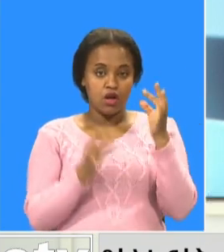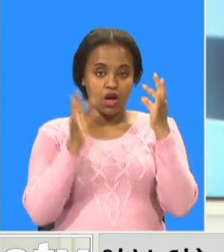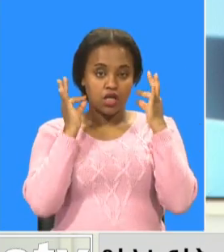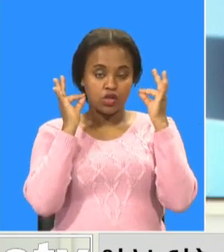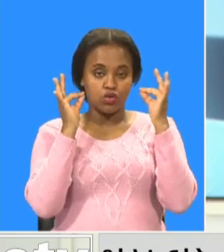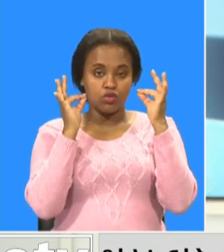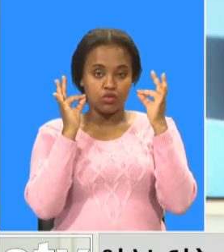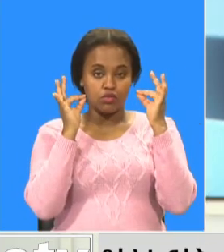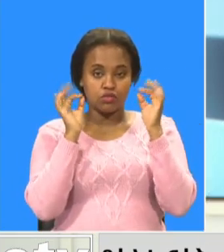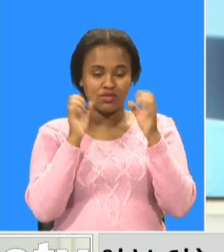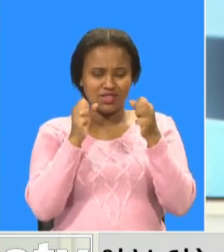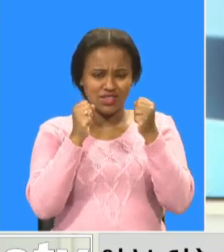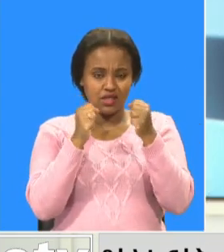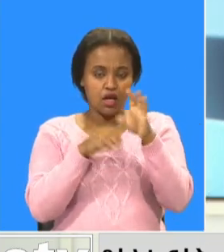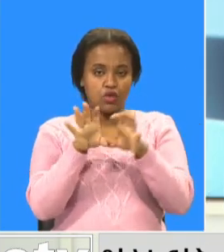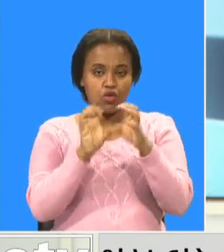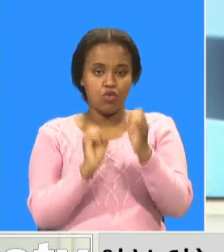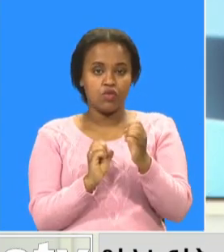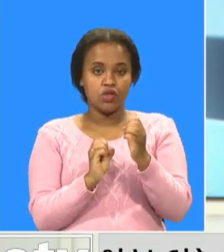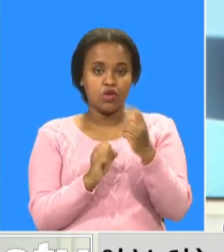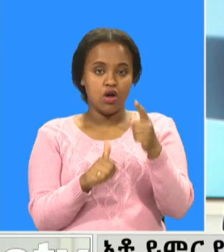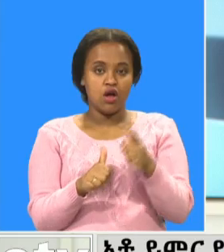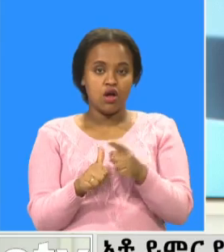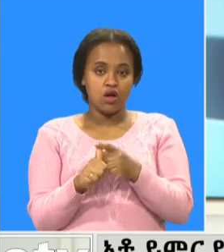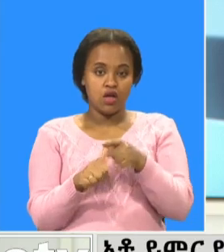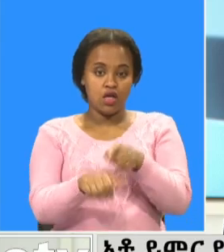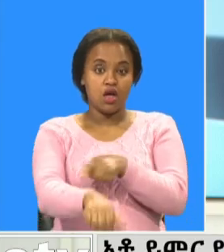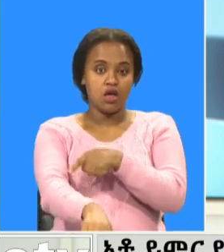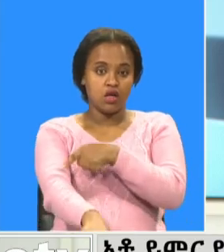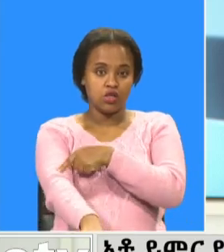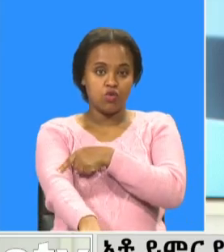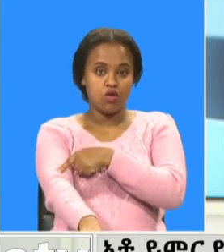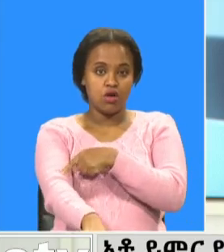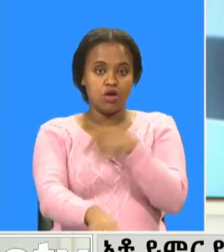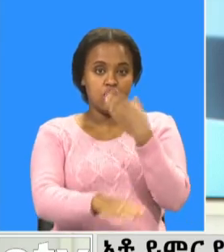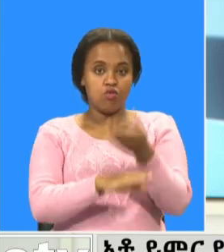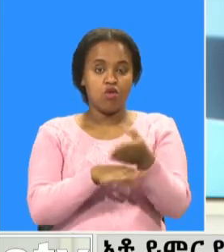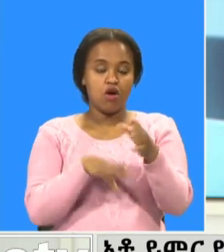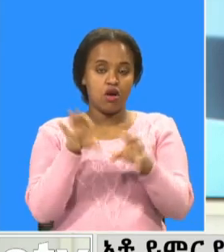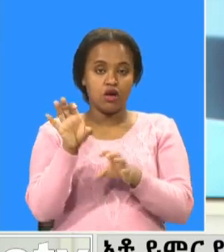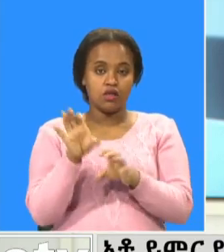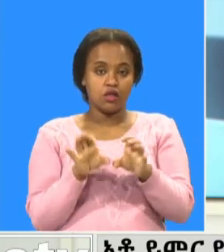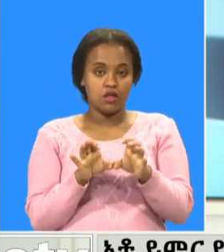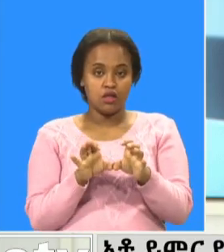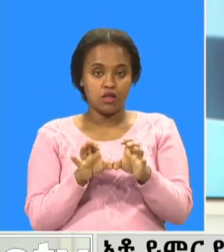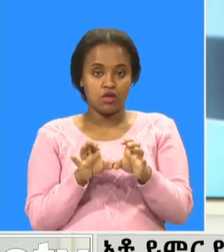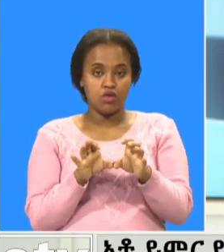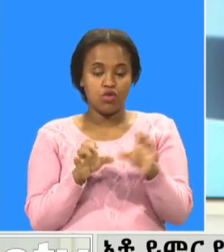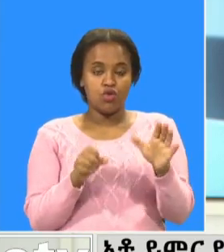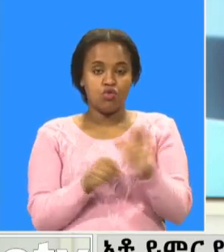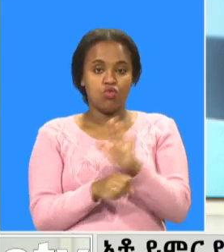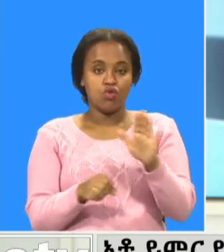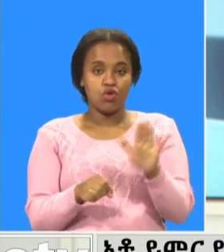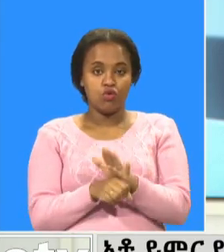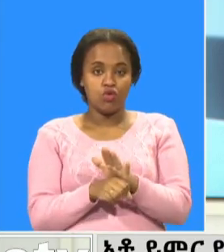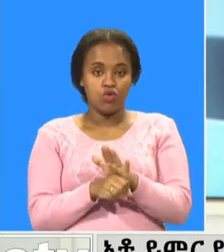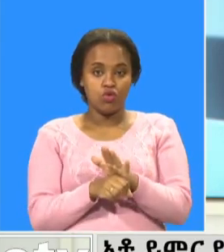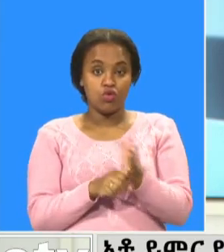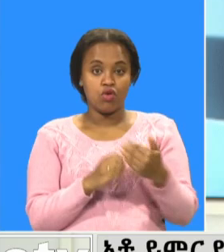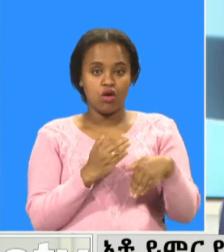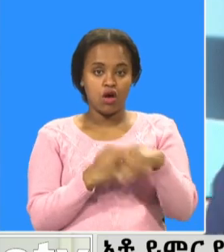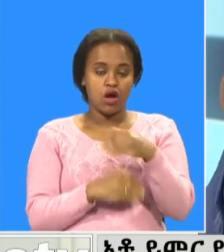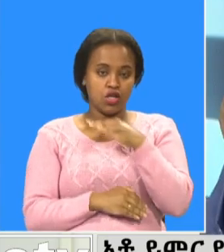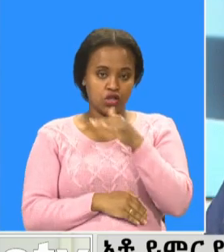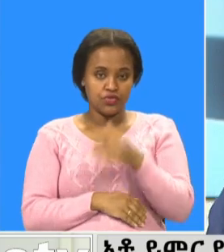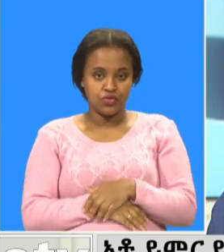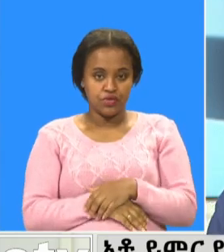የሚይዘው እሱ ልክ አይደለም ብያለሁ። አንደኛ ያረዝመዋል፣ ይለጥጠዋል። በኋላ ስናደርገው በደንብ ሙሉ ለሙሉ አይሸፍንም።